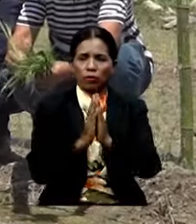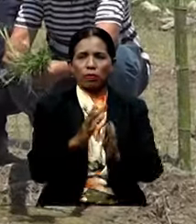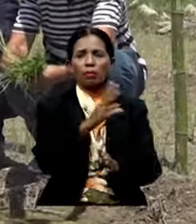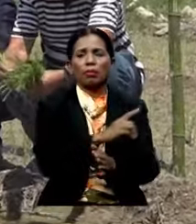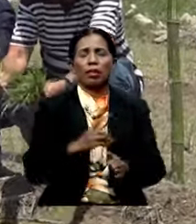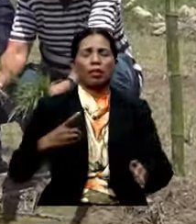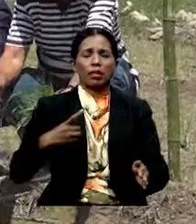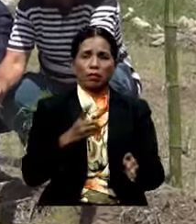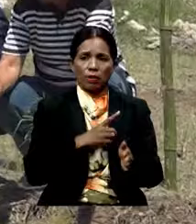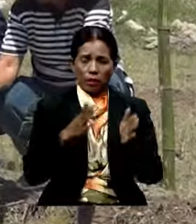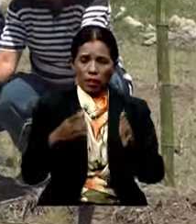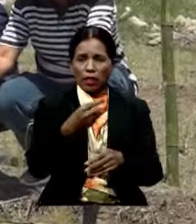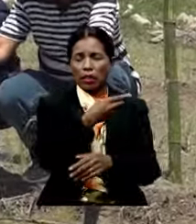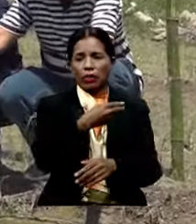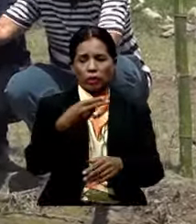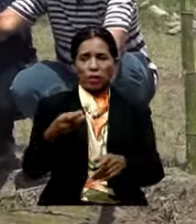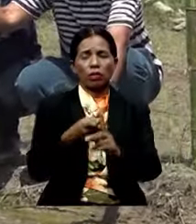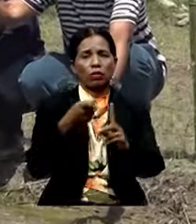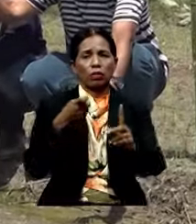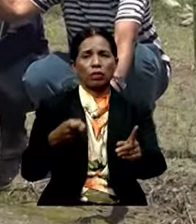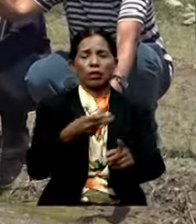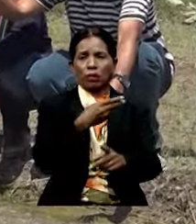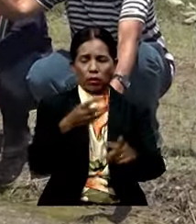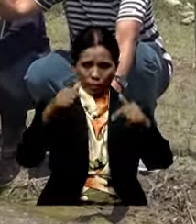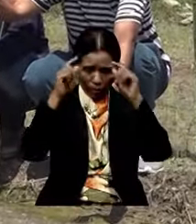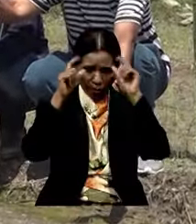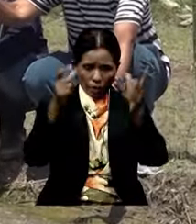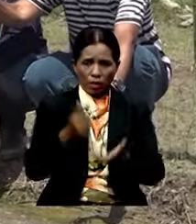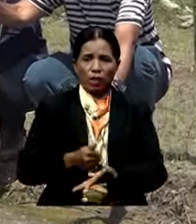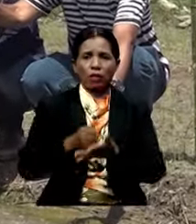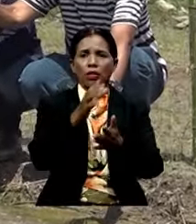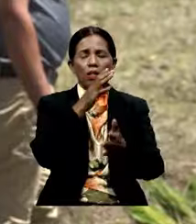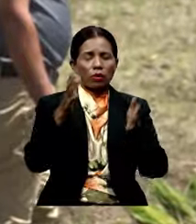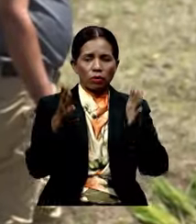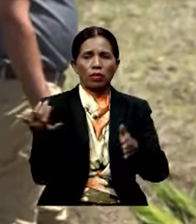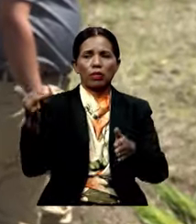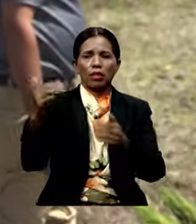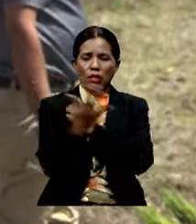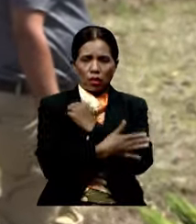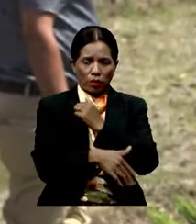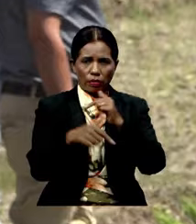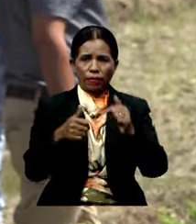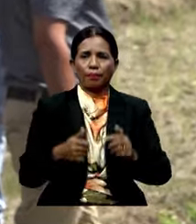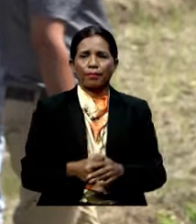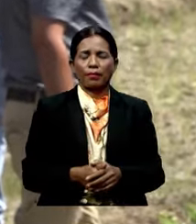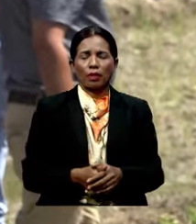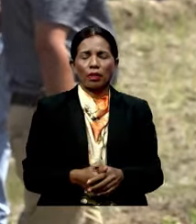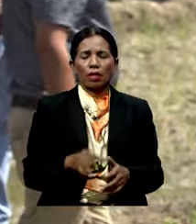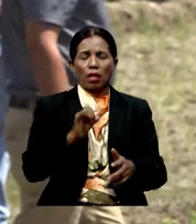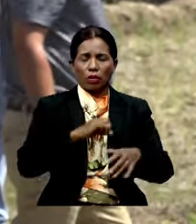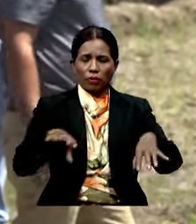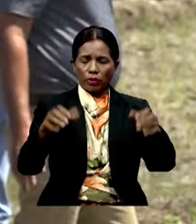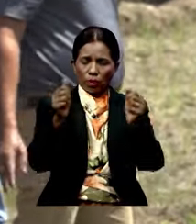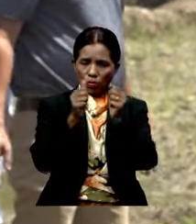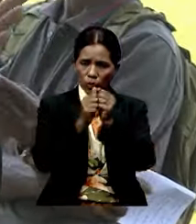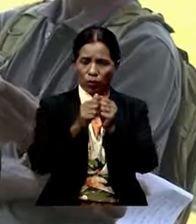atau haruka ekipa tekniko agrikultura husi Indonesia mai Timor Leste hodi apoya agrikultor sira iha railaran. Saya tidak atas nama pemerintah, tapi